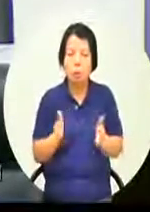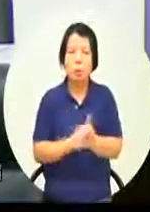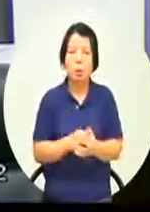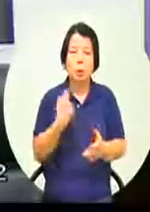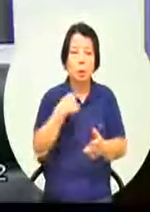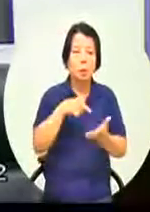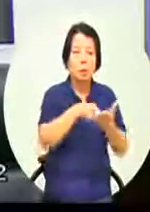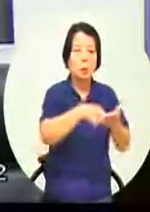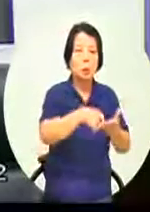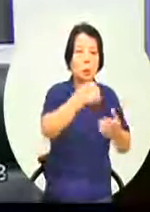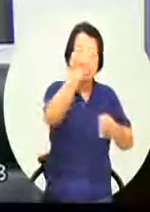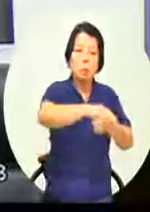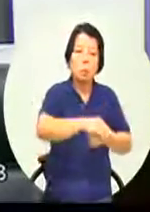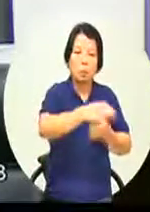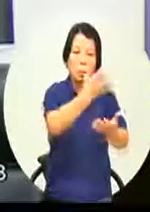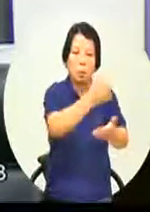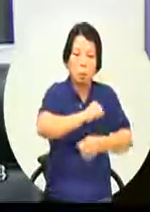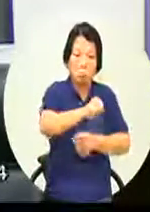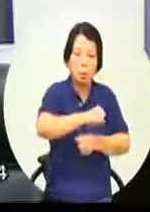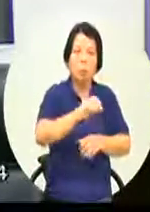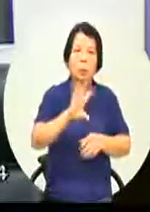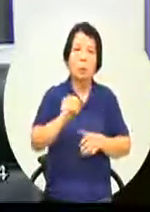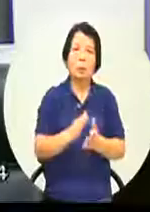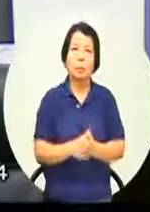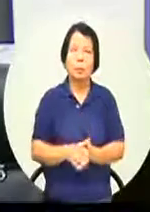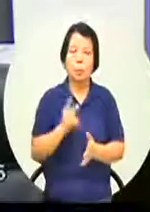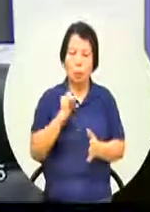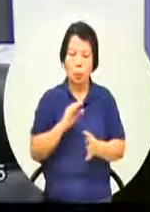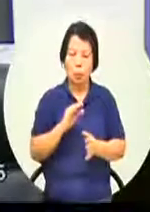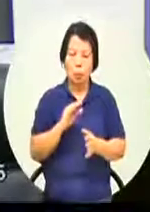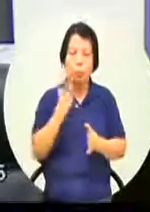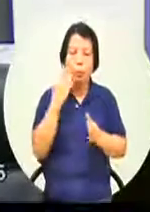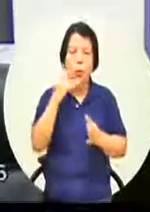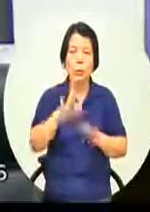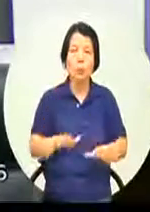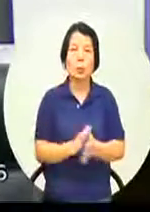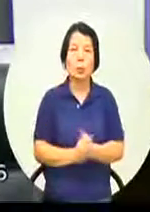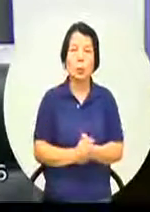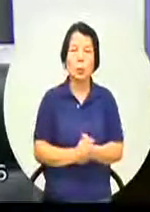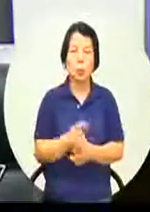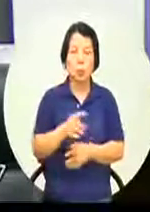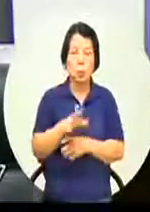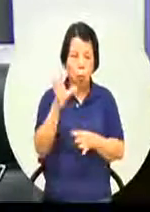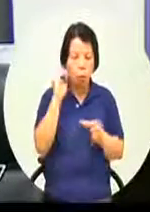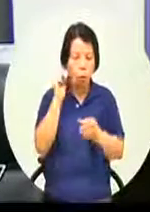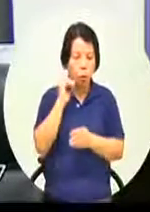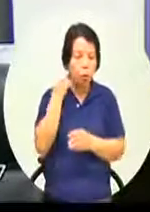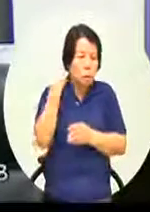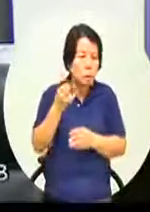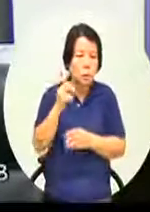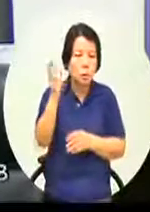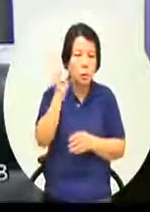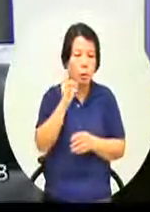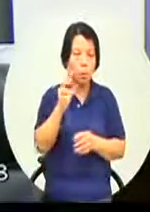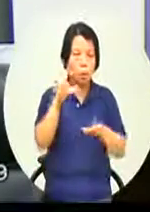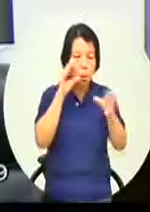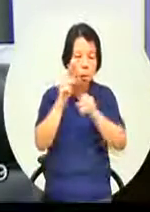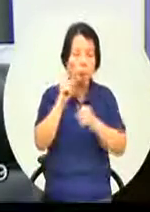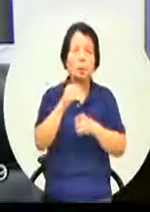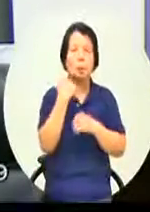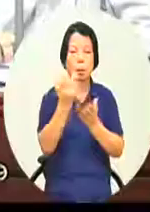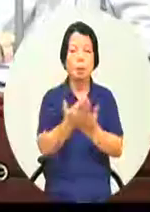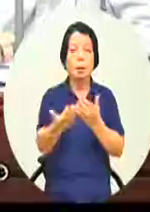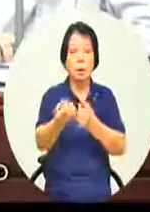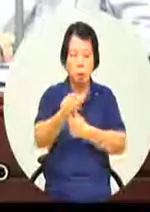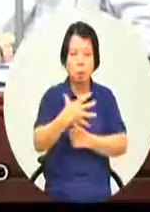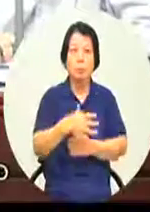计这个期程也能够如果有进步进一步的这个讯息，也能够跟本服务处来做联系。 好，我